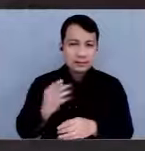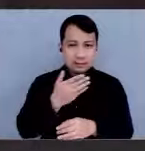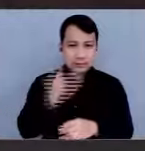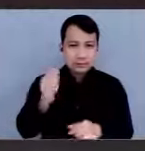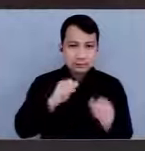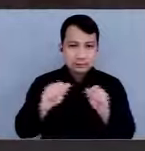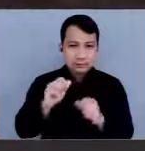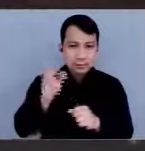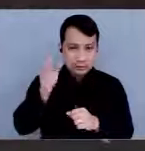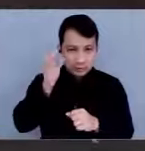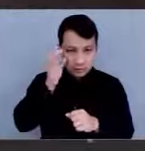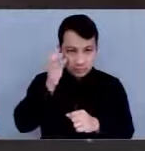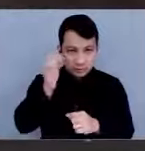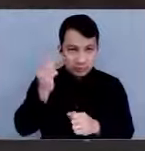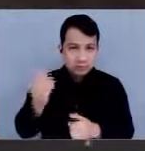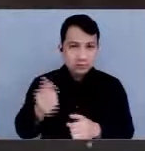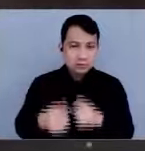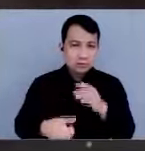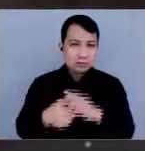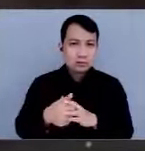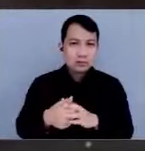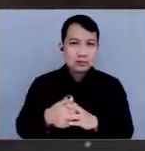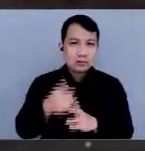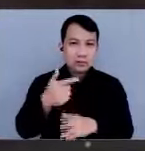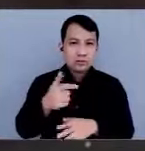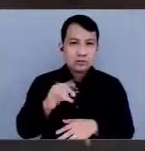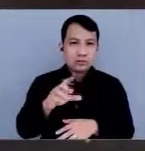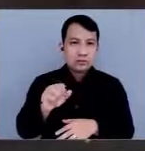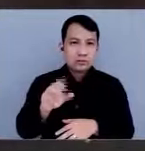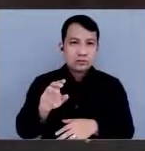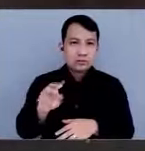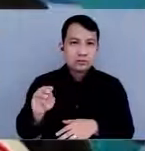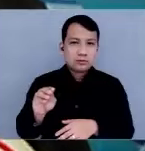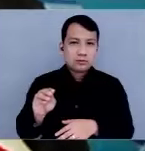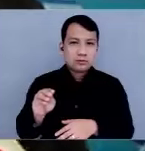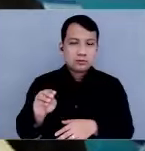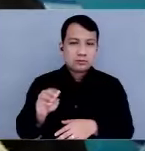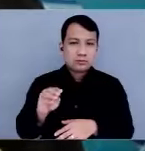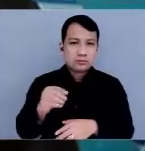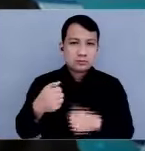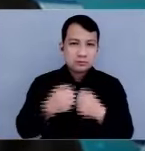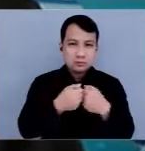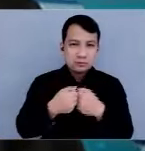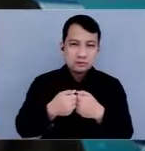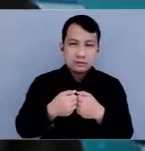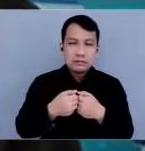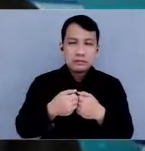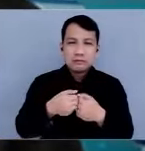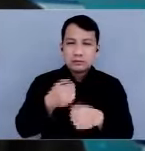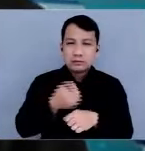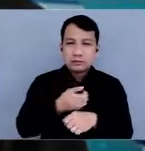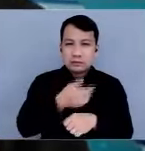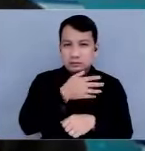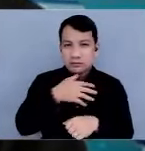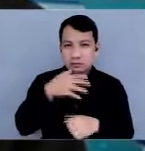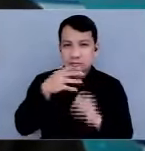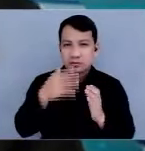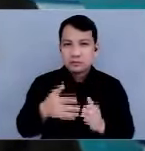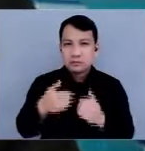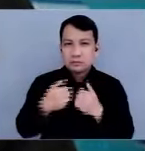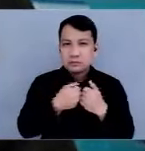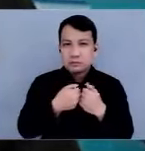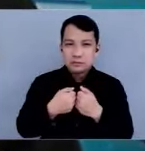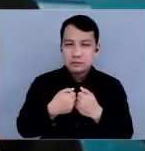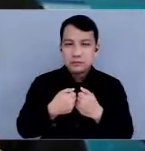Juan na gulay lang mano It's about the struggle of our Farmers and at the same time Um yung maling